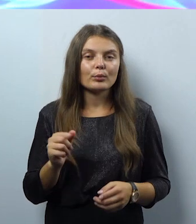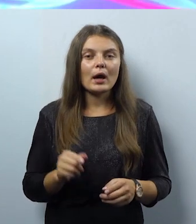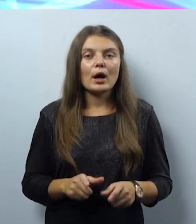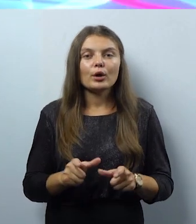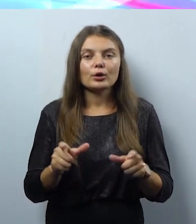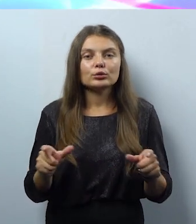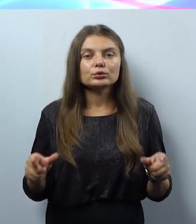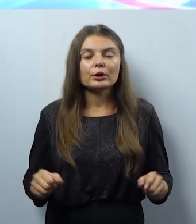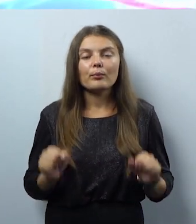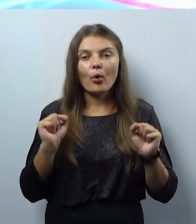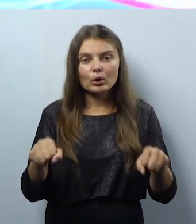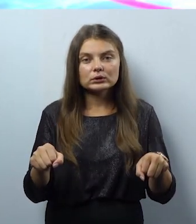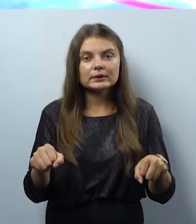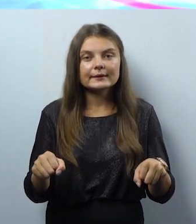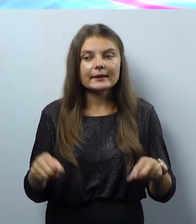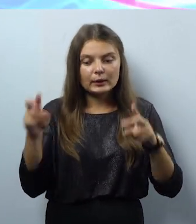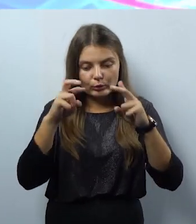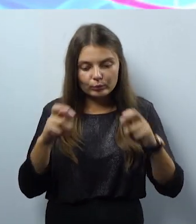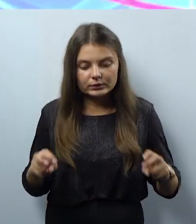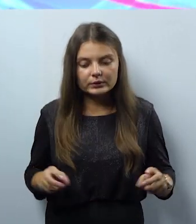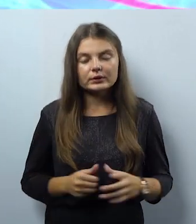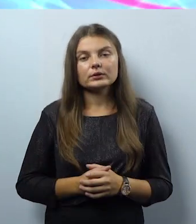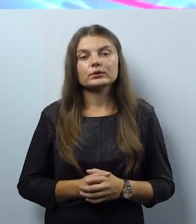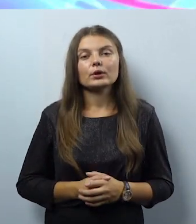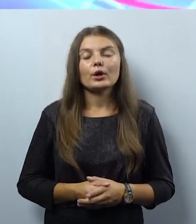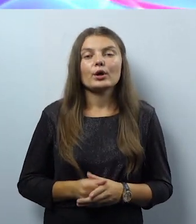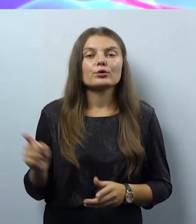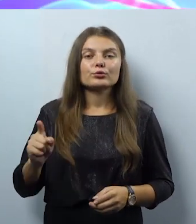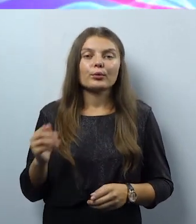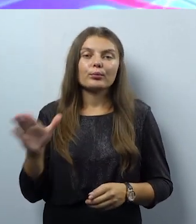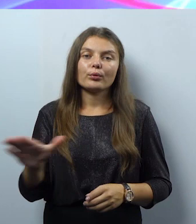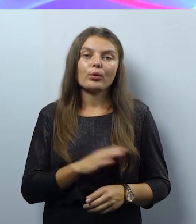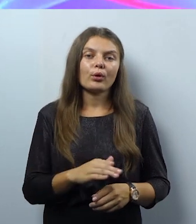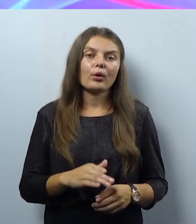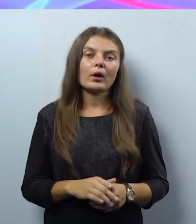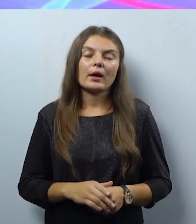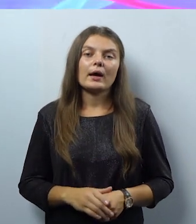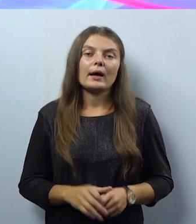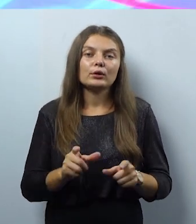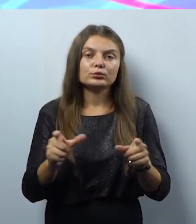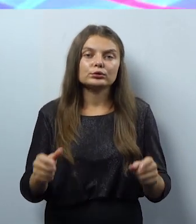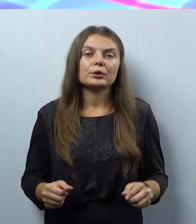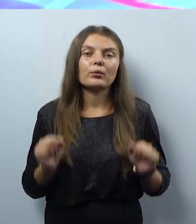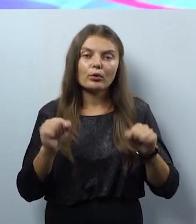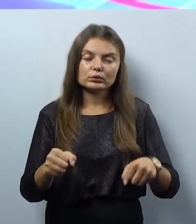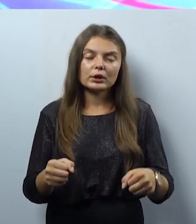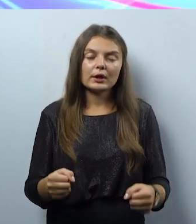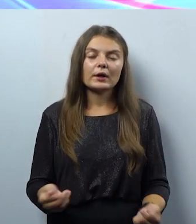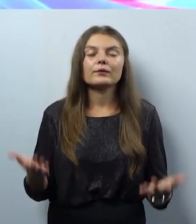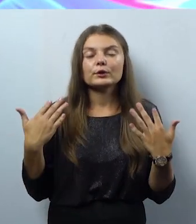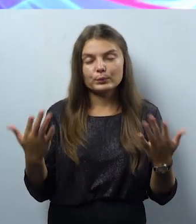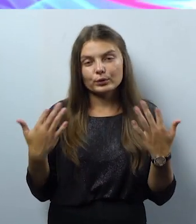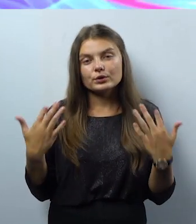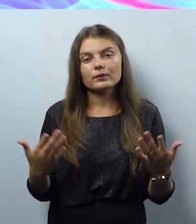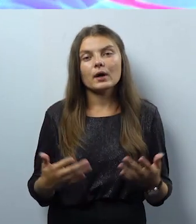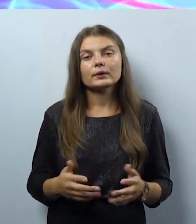обслідувати, щоб можна було зробити якісь інфраструктурні об'єкти, щоб люди могли відпочивати в парках, на